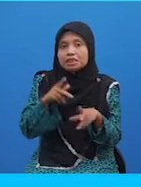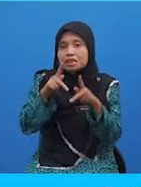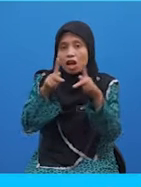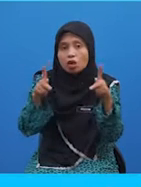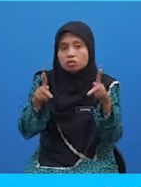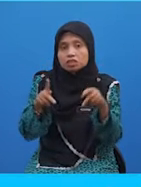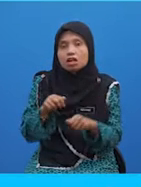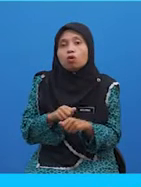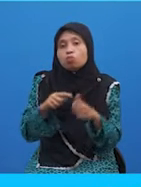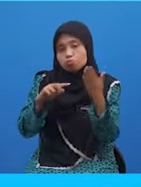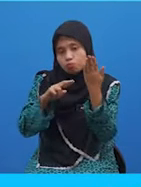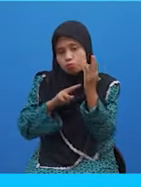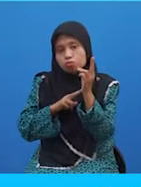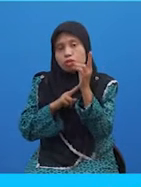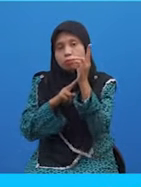klausa utama.